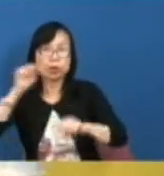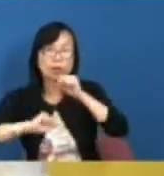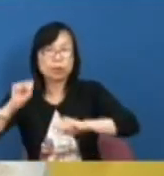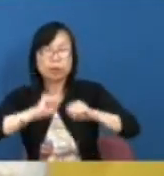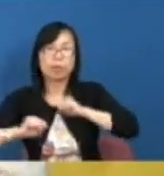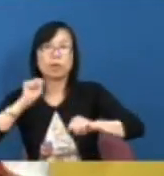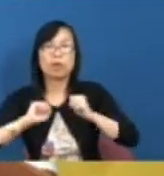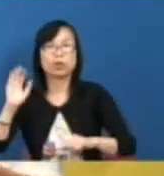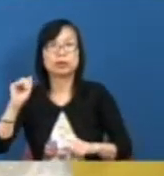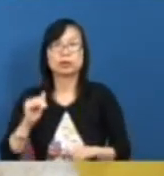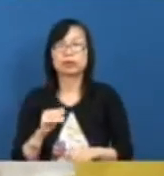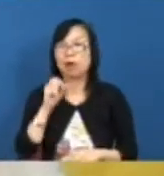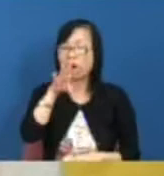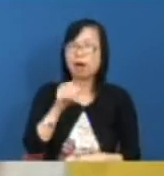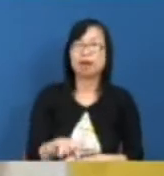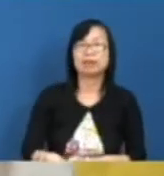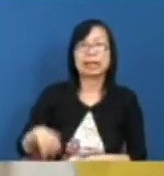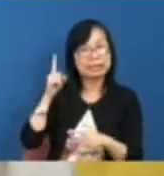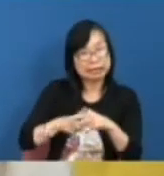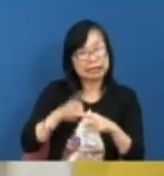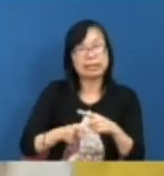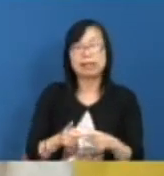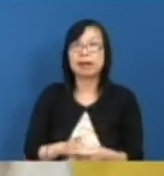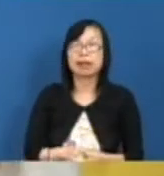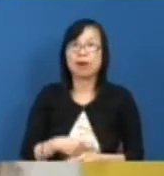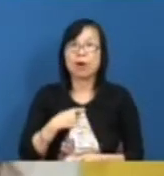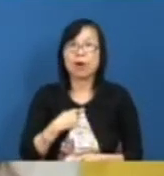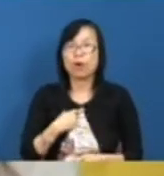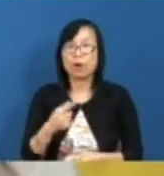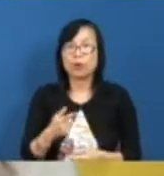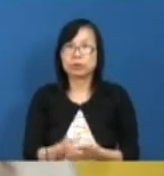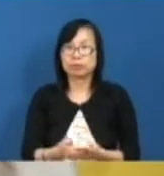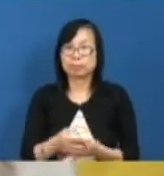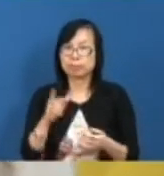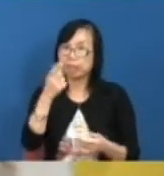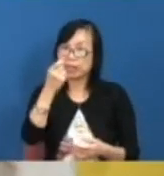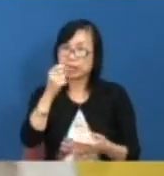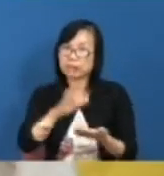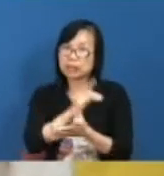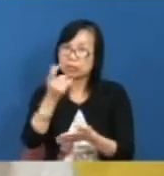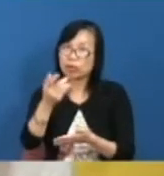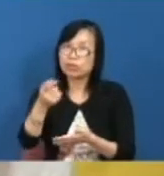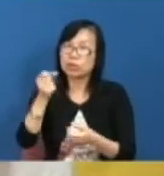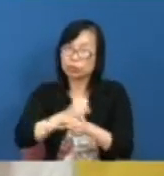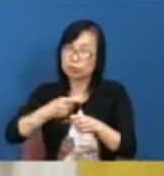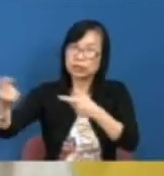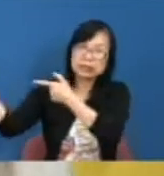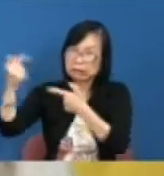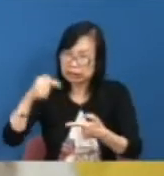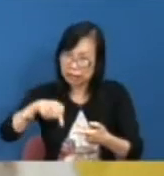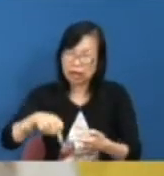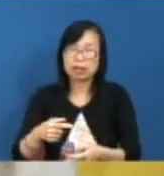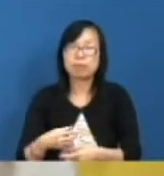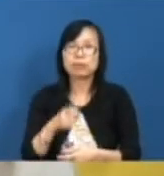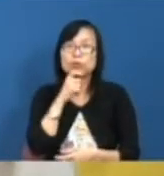上去講，或者好概念性去講，但實際我由你八十年代做到而家，你做到啲咩好事先咯？你冇做過